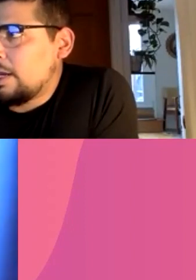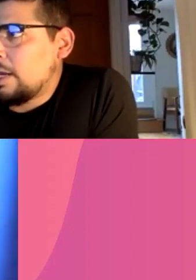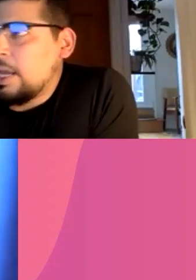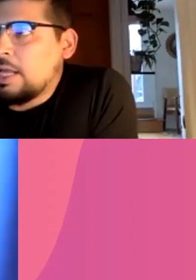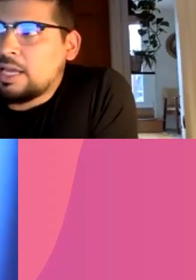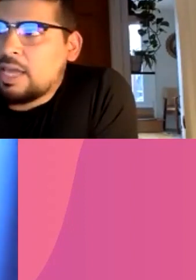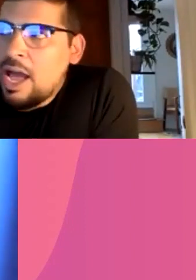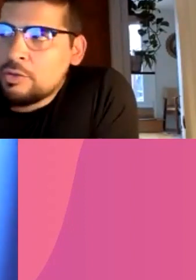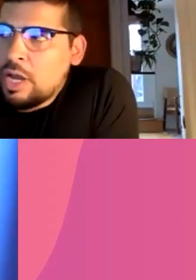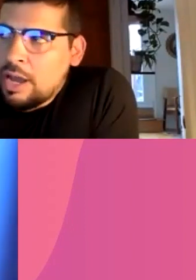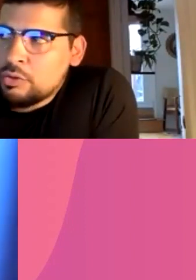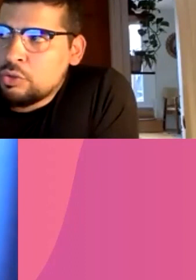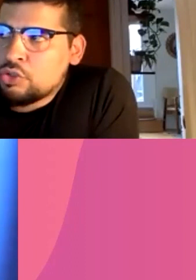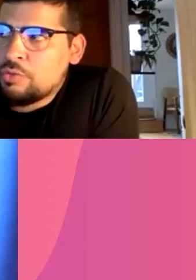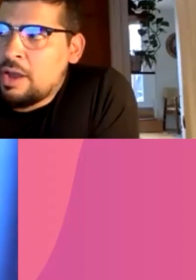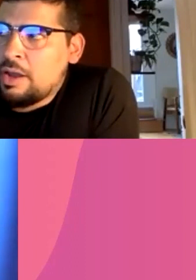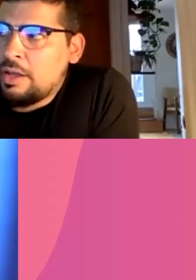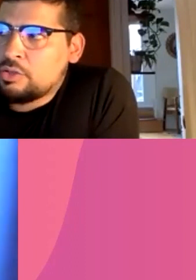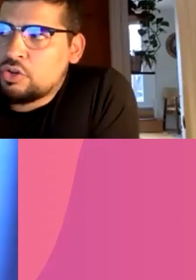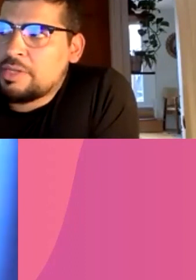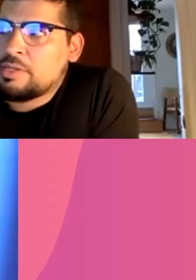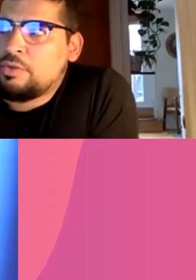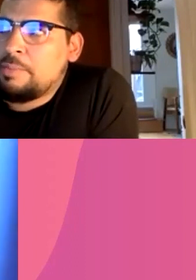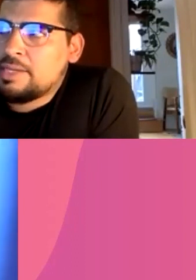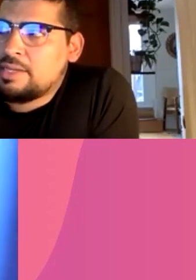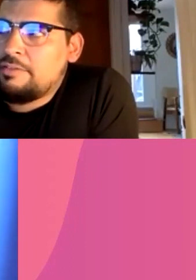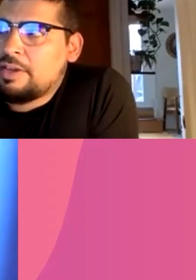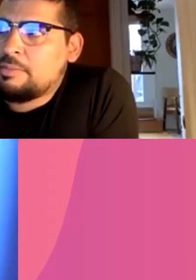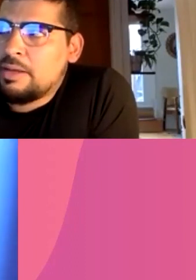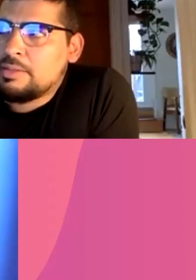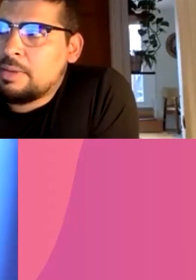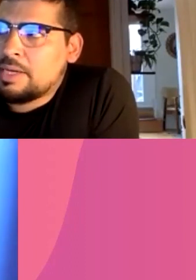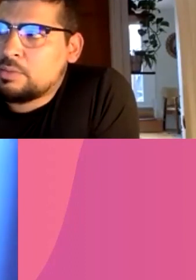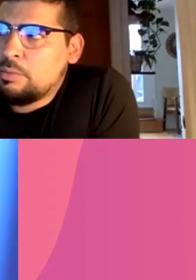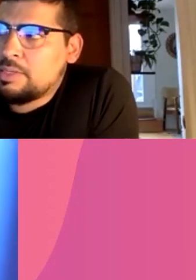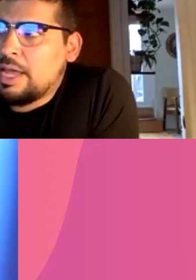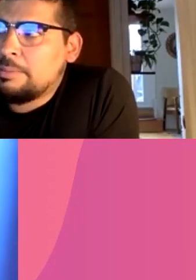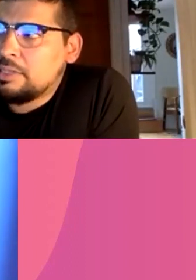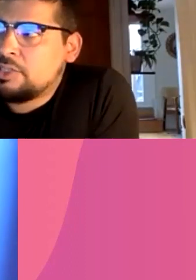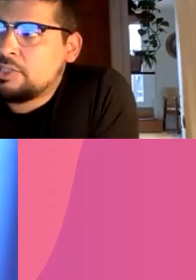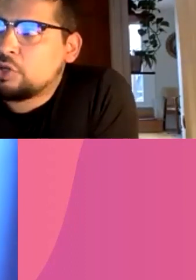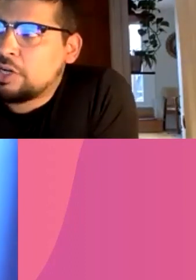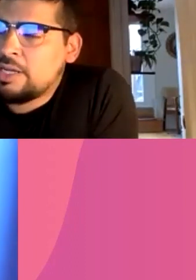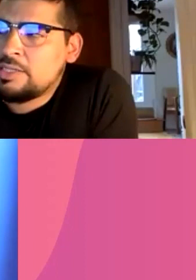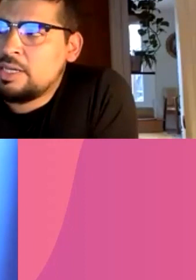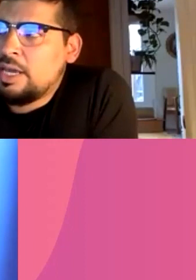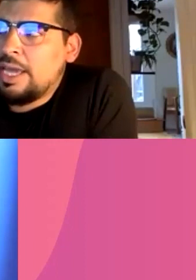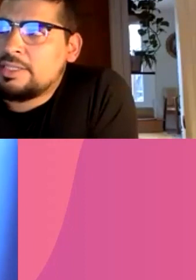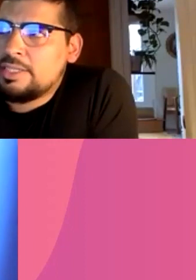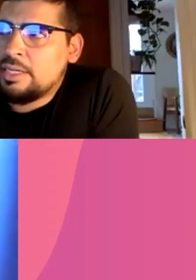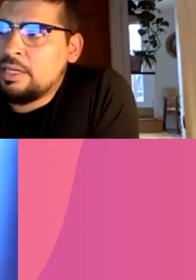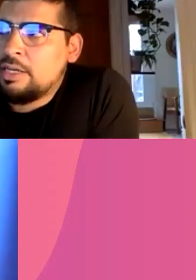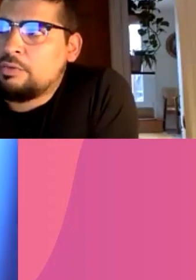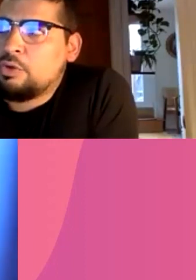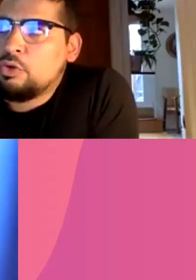future? Like how do the traumas of the past affect Black women's ability to recognize